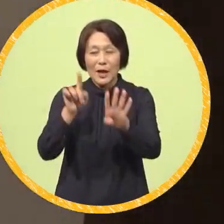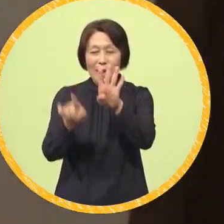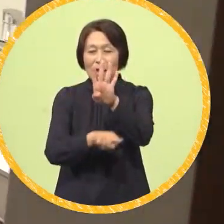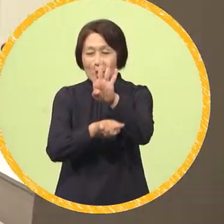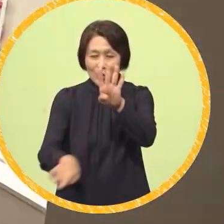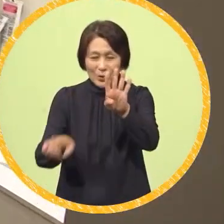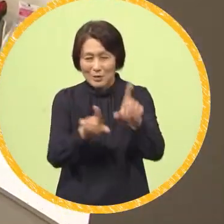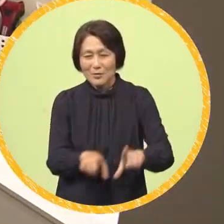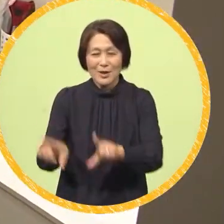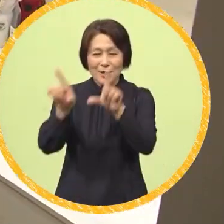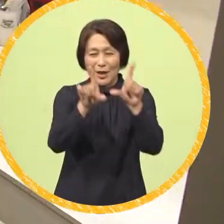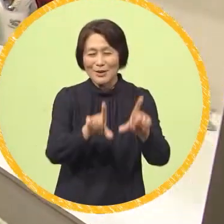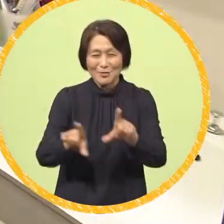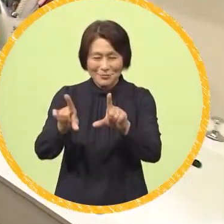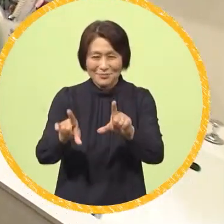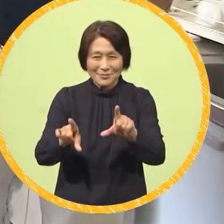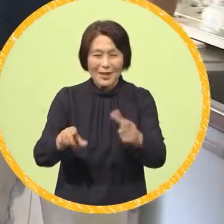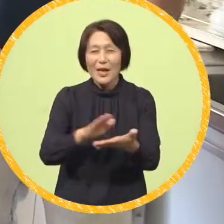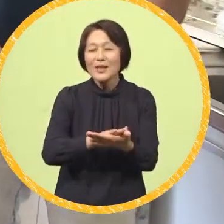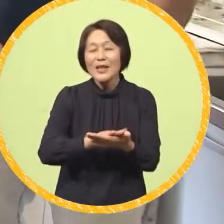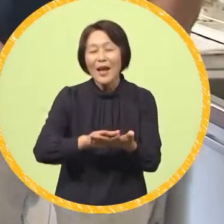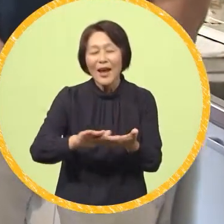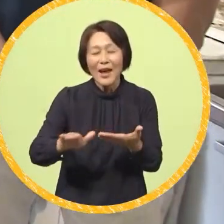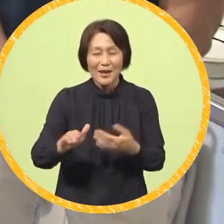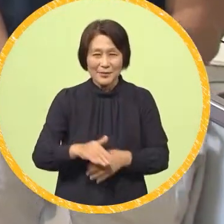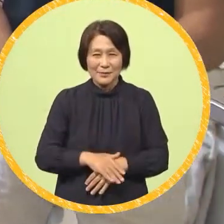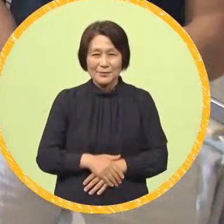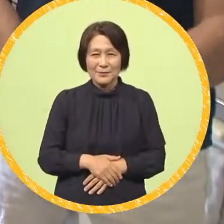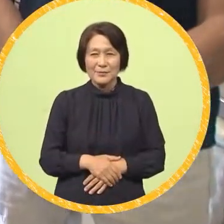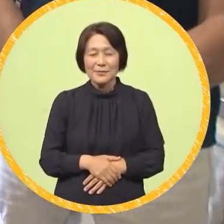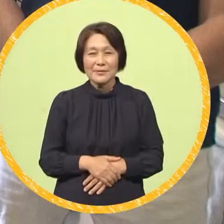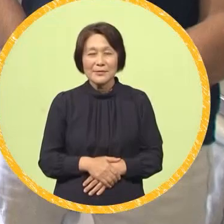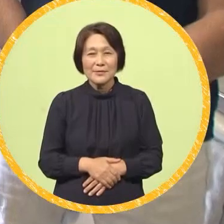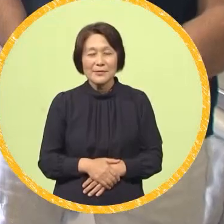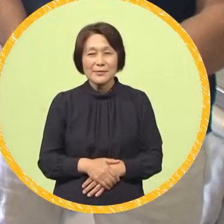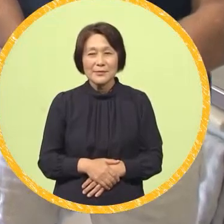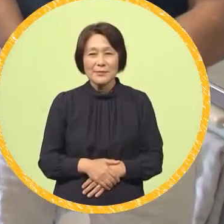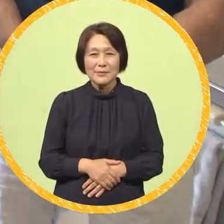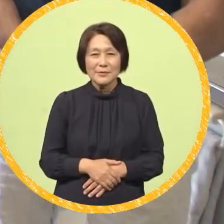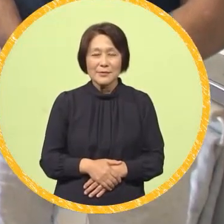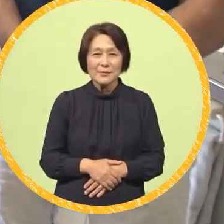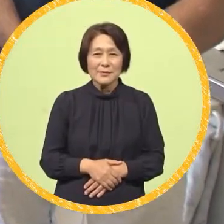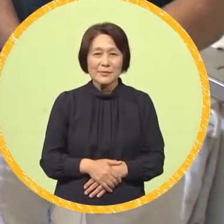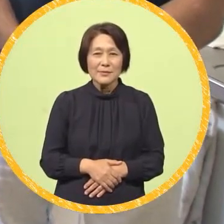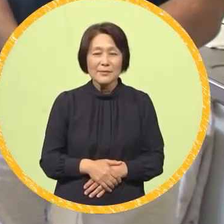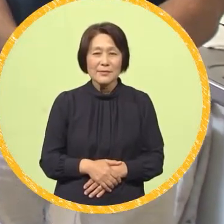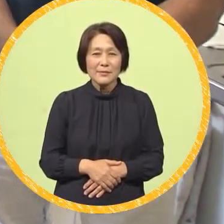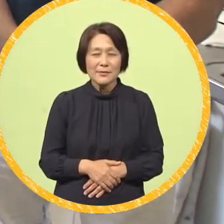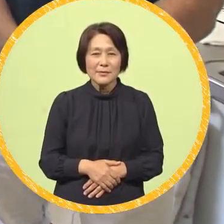が、すごく綺麗ですよね。 綺麗、清潔感があって。 そうなんです。